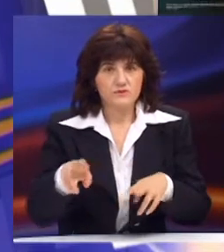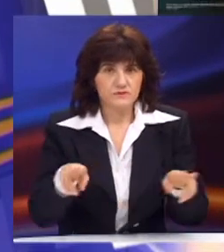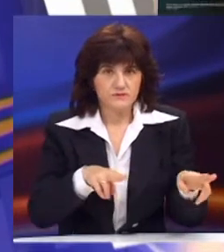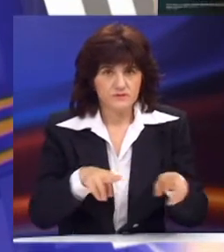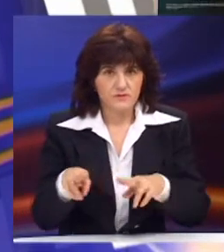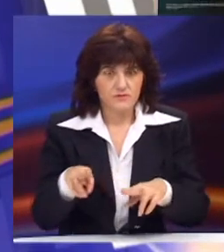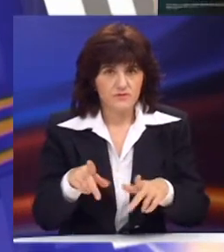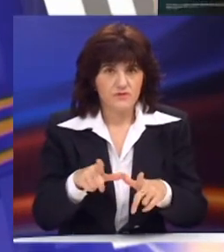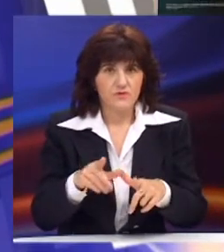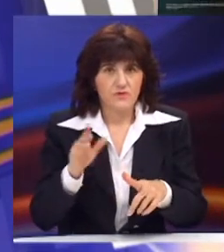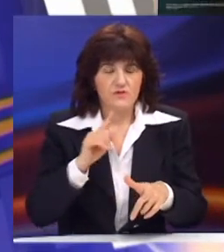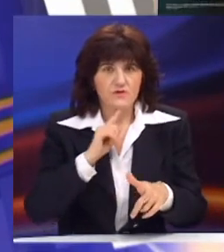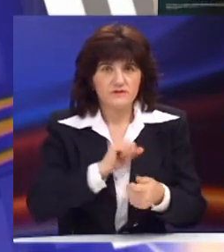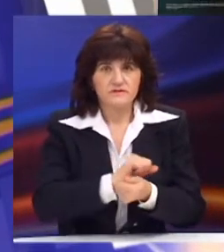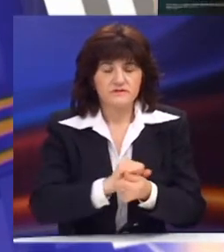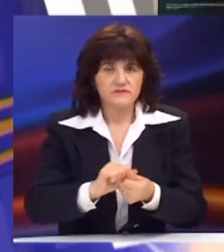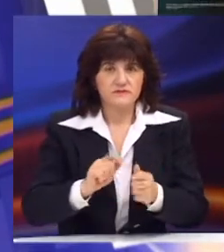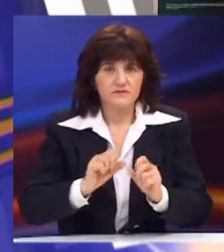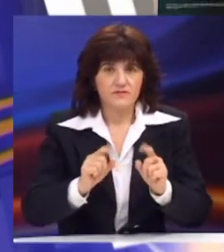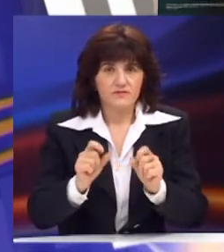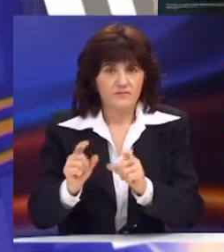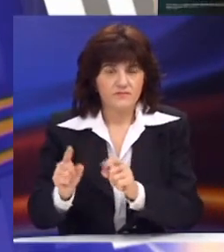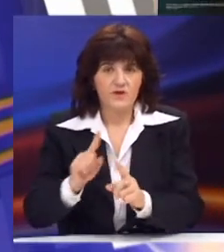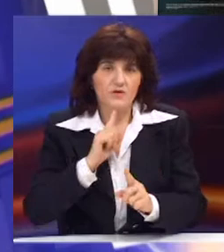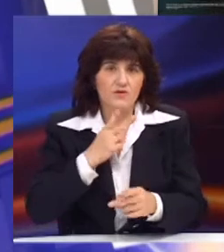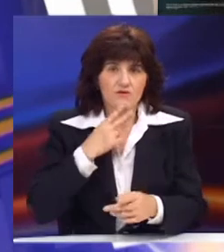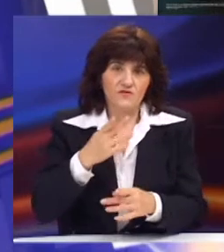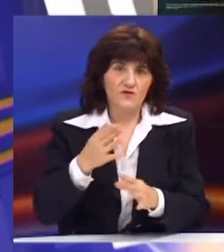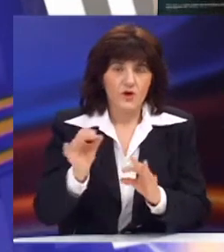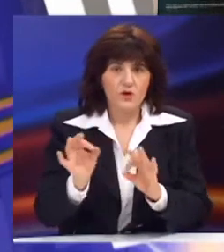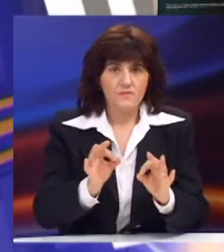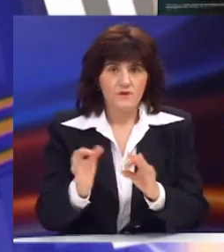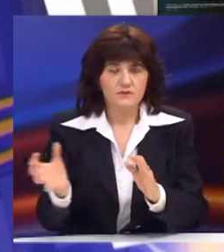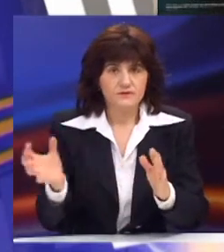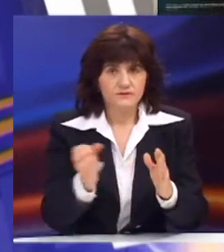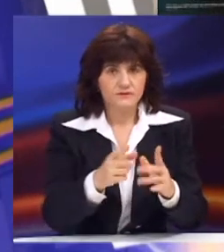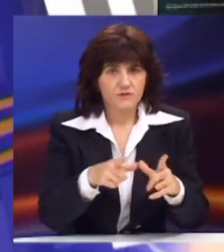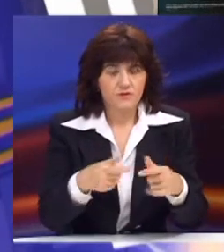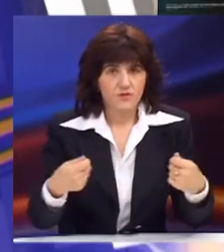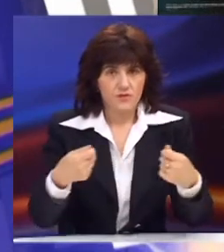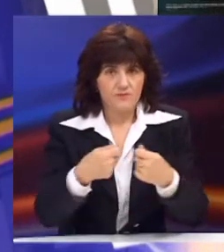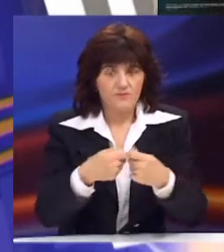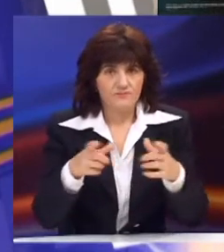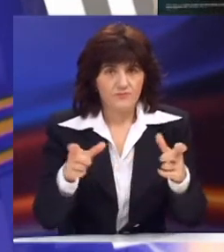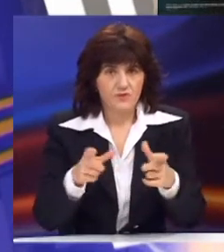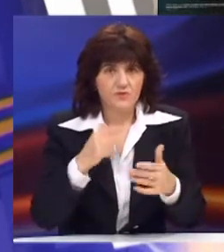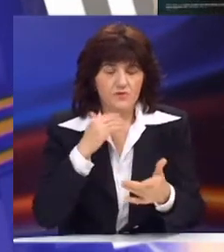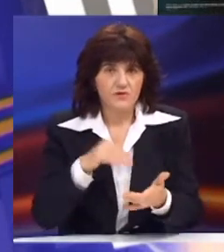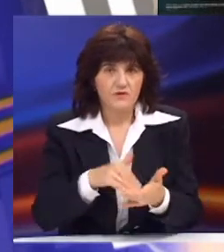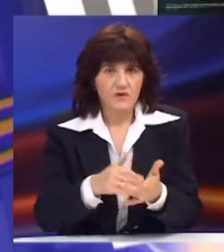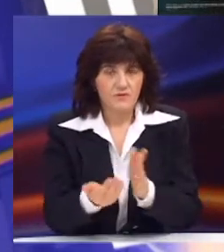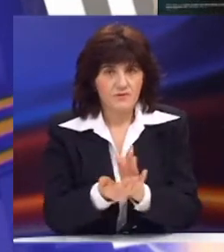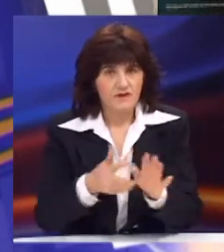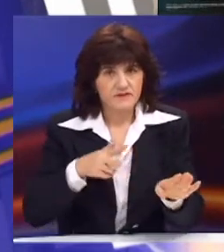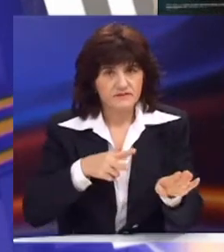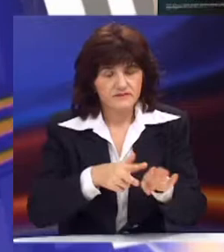tužilaštva da nam oni upućuju sve one za koje procene da bi mogli da se uključe u ovaj tretman koji je